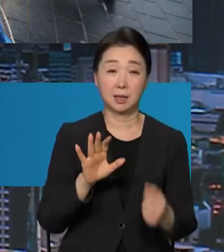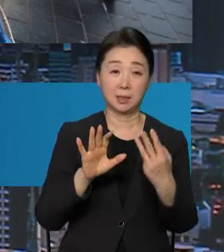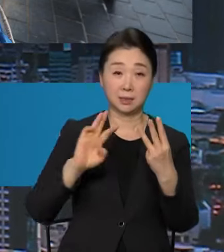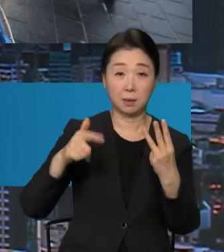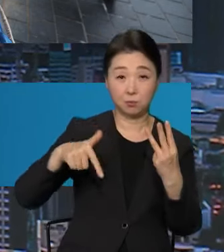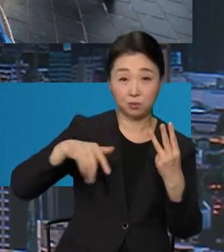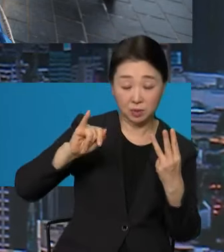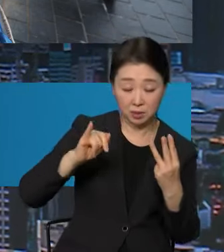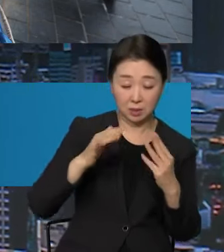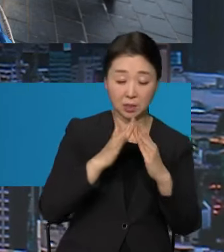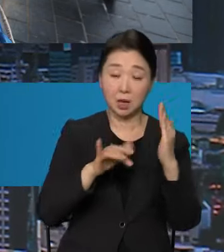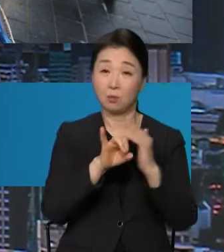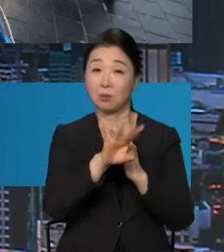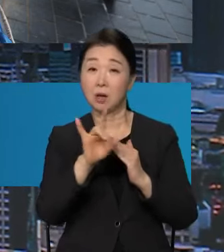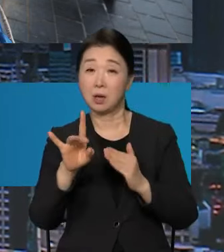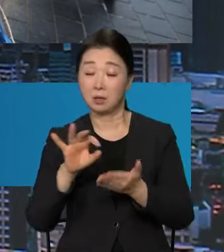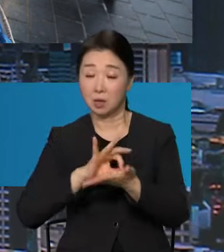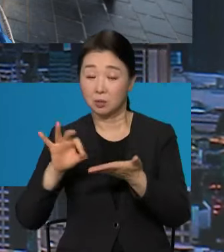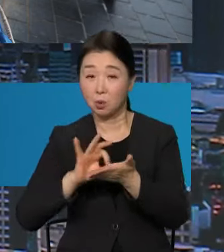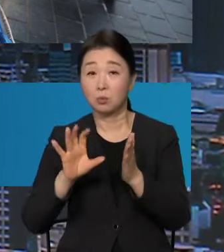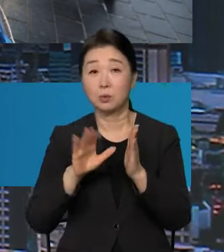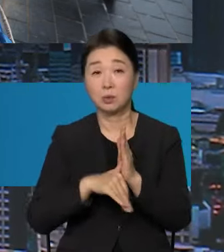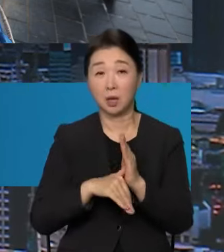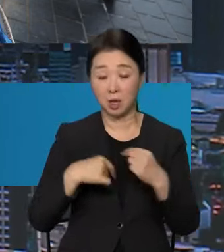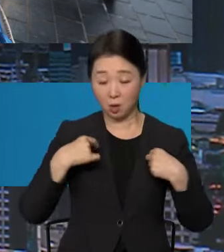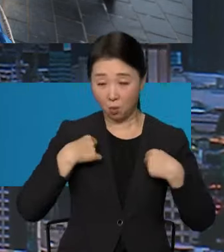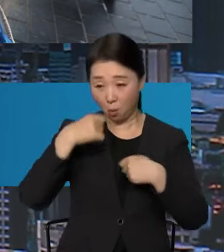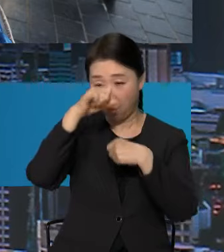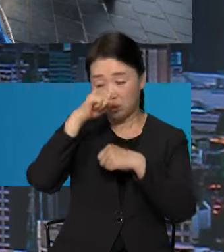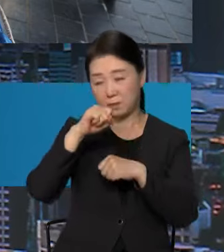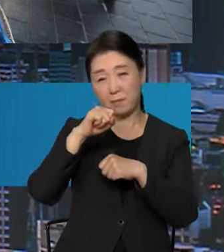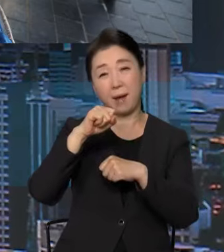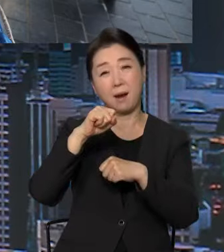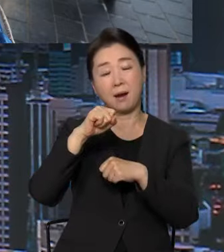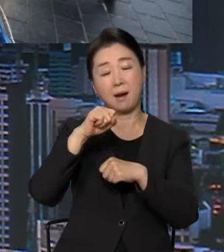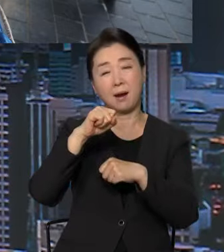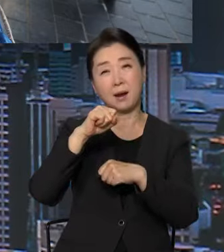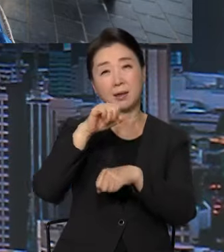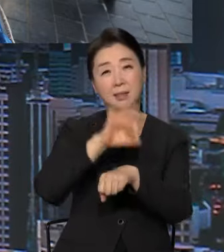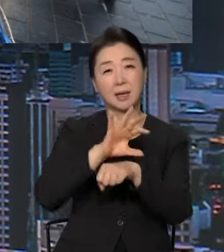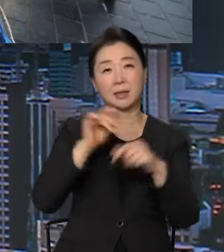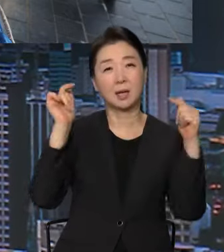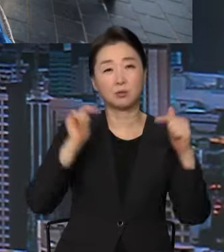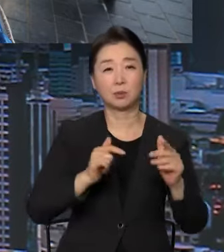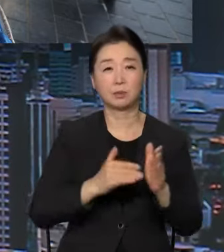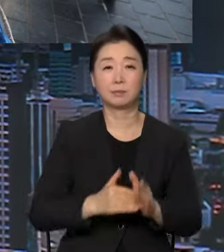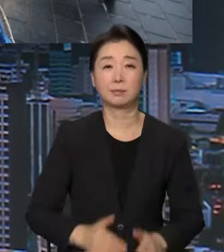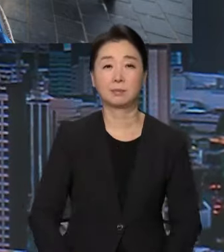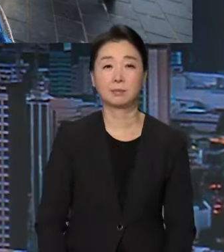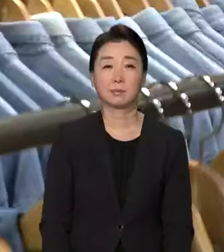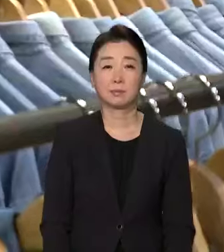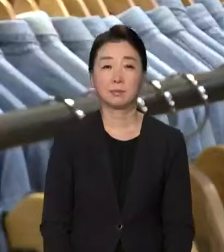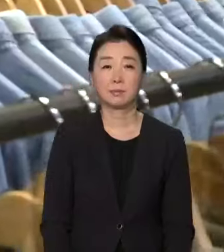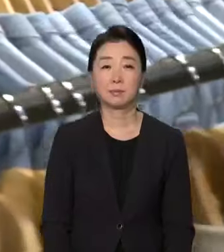월 평균 소비 지출에서 옷과 신발의 비중이 역대 가장 낮았습니다. 정아람 기자입니다.